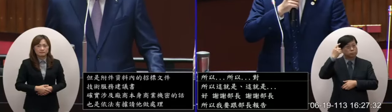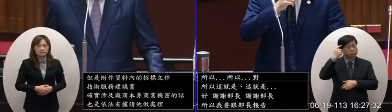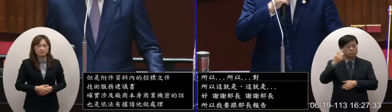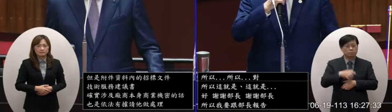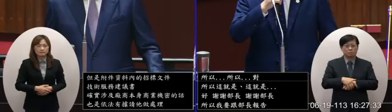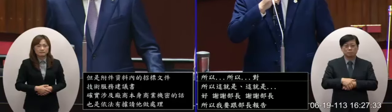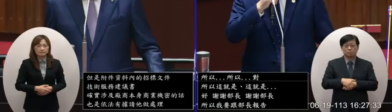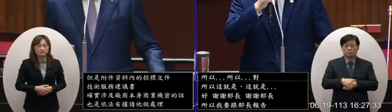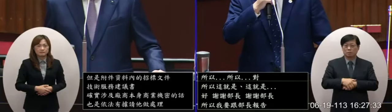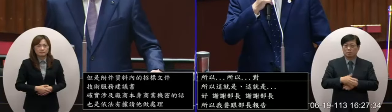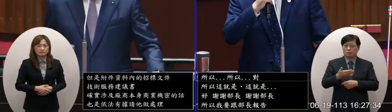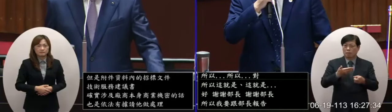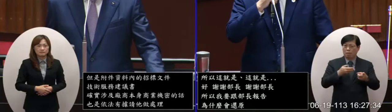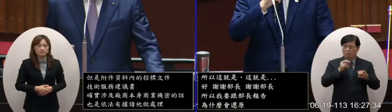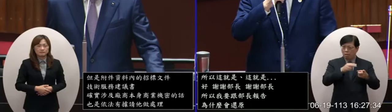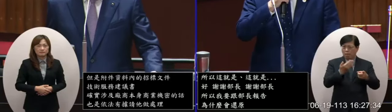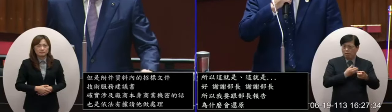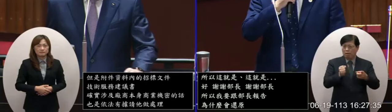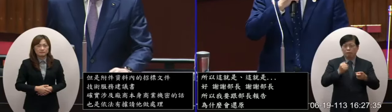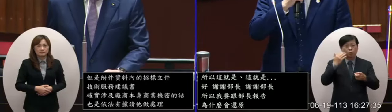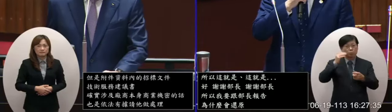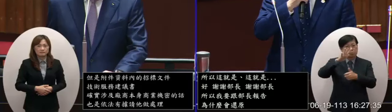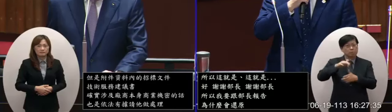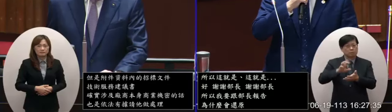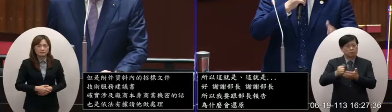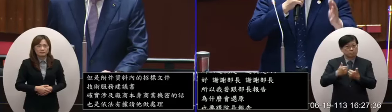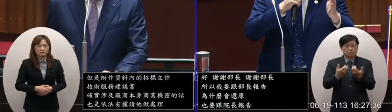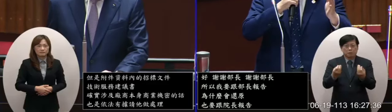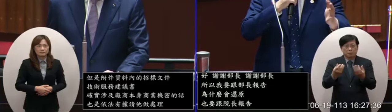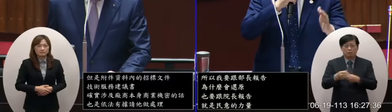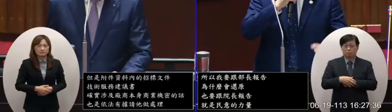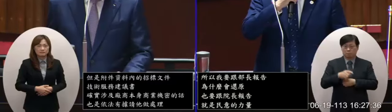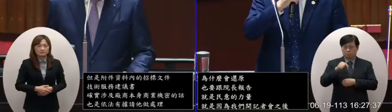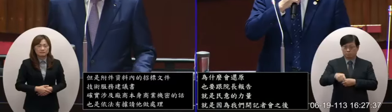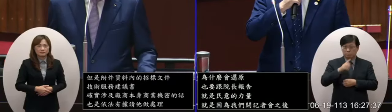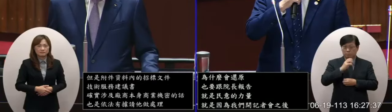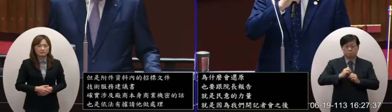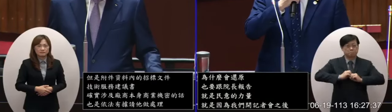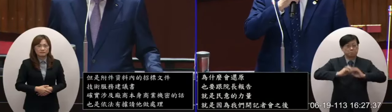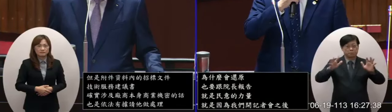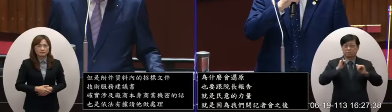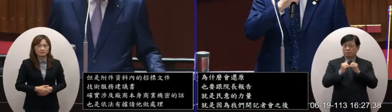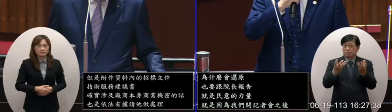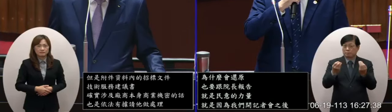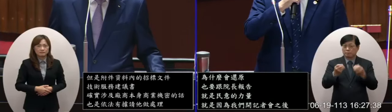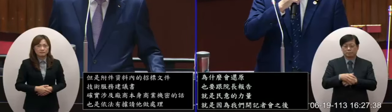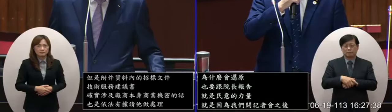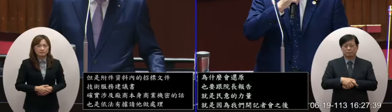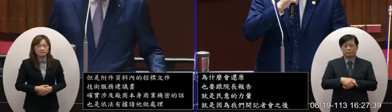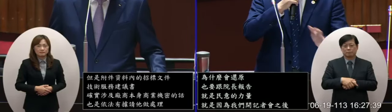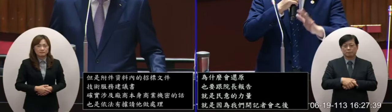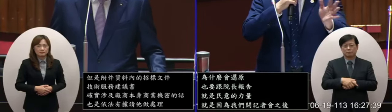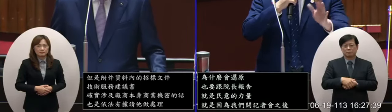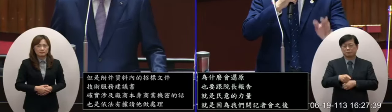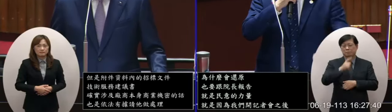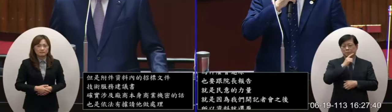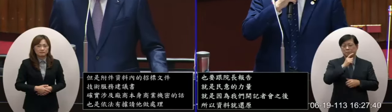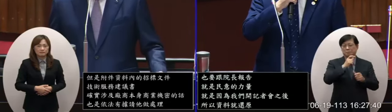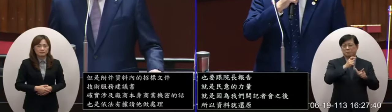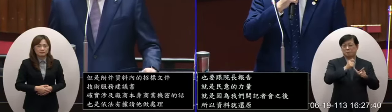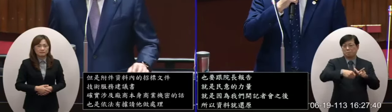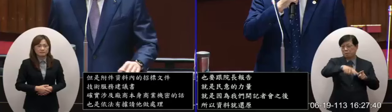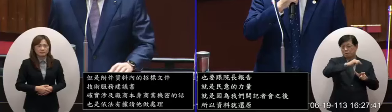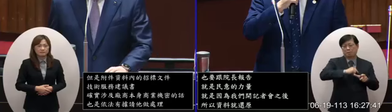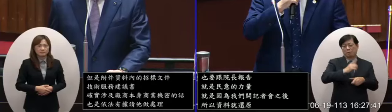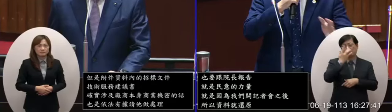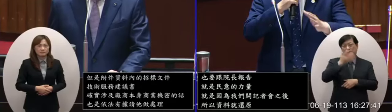不能接受的点，就是说如果我们今天没有开记者会，我们没有把这东西诉诸于大众的时候，其实厂商他也不知道